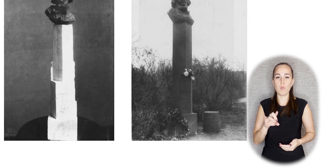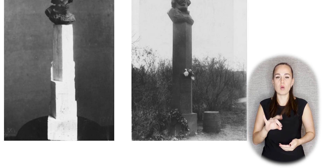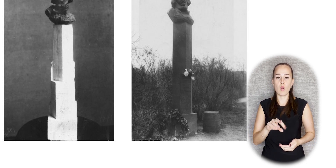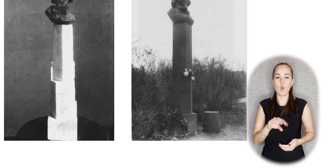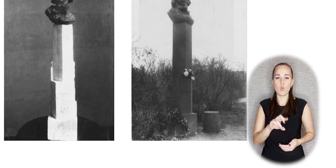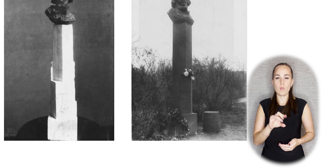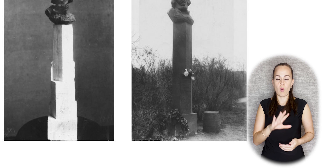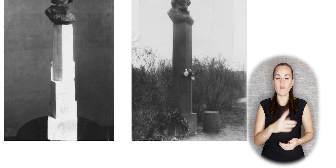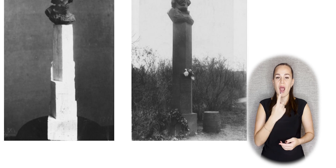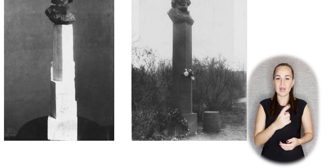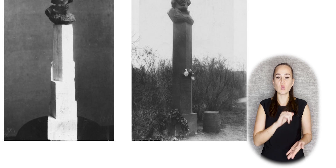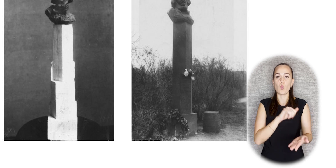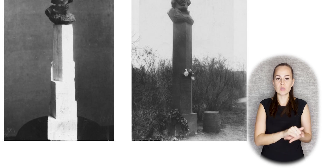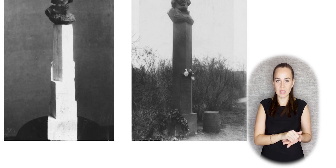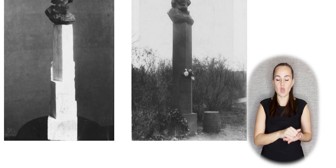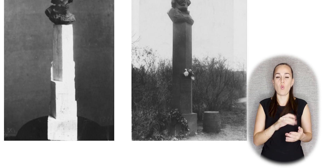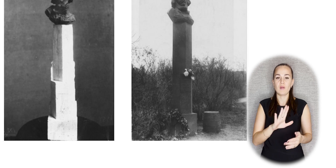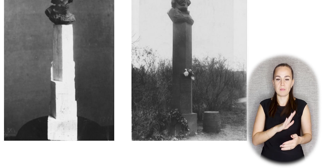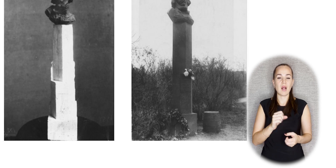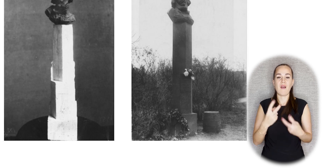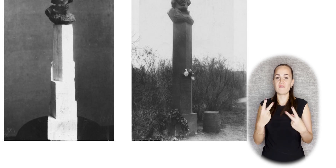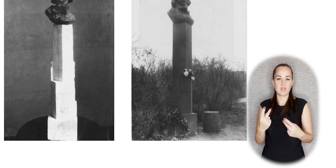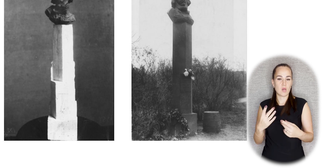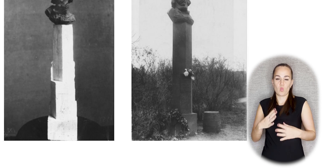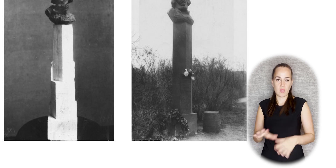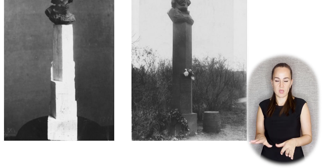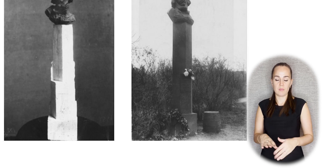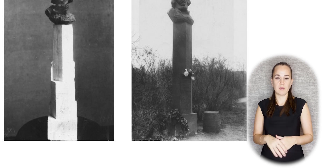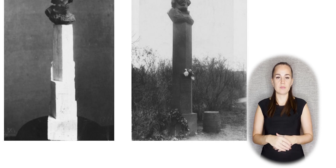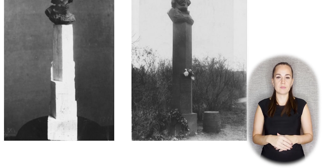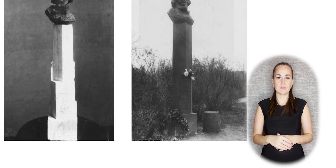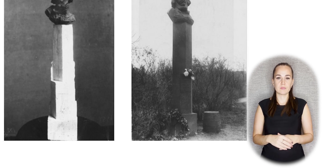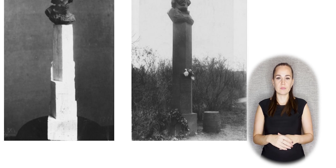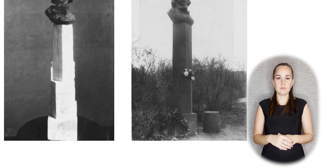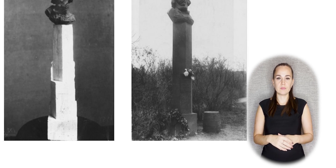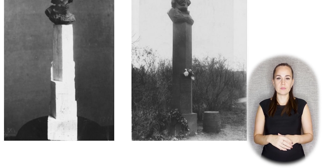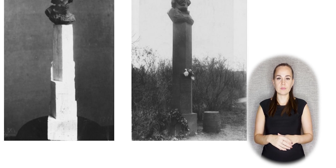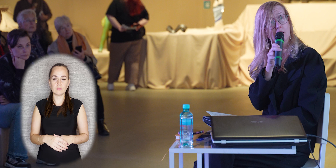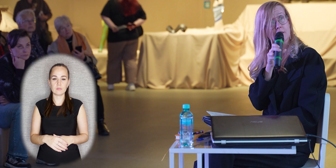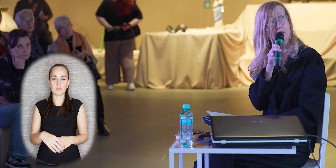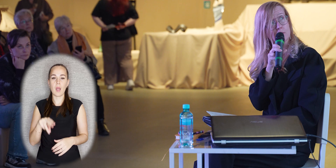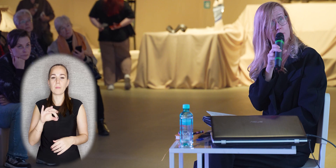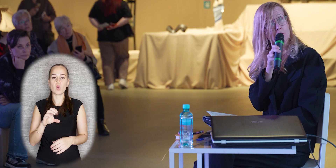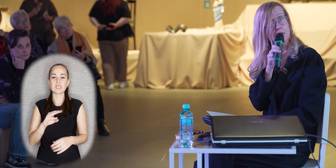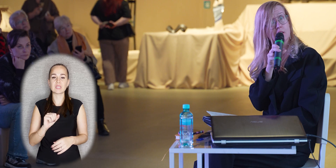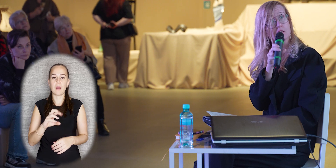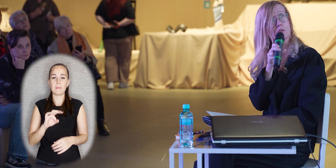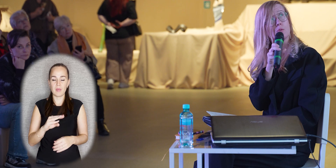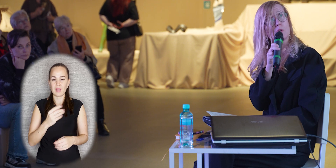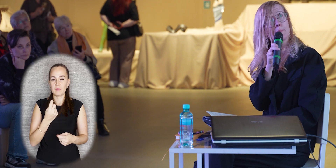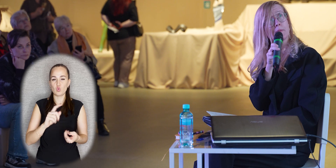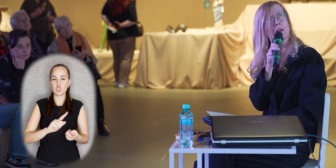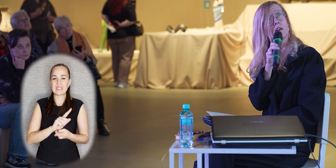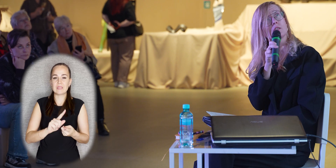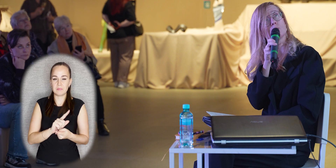установлен, и один эскизный вариант. Видим, что, опять же, пересмотрел скульптор постамент, отказался от вот этого членения